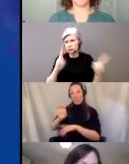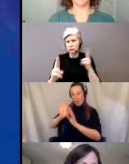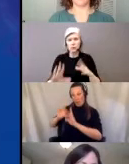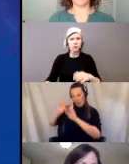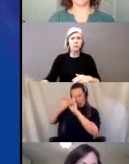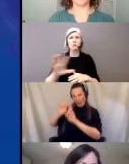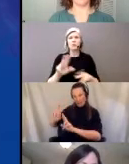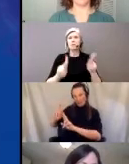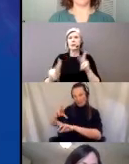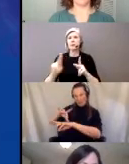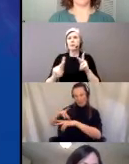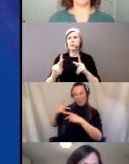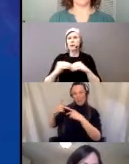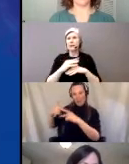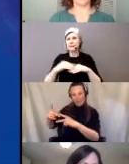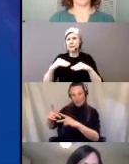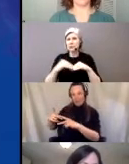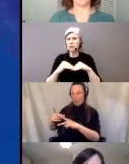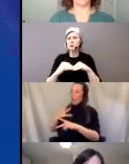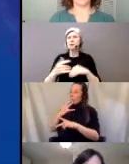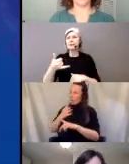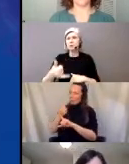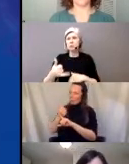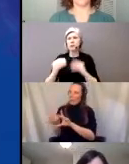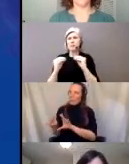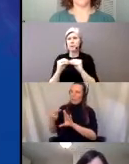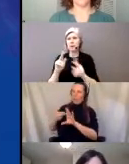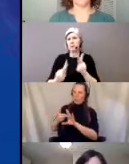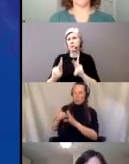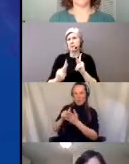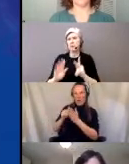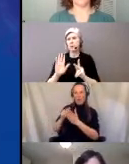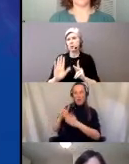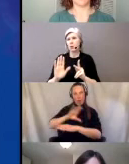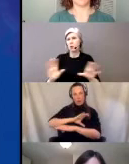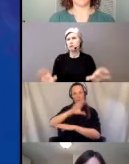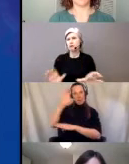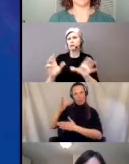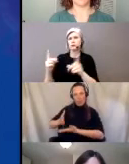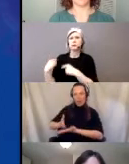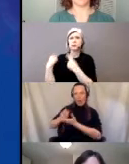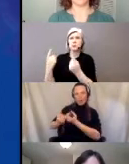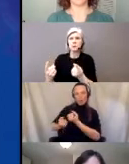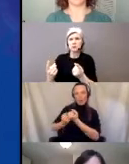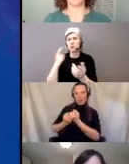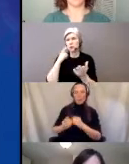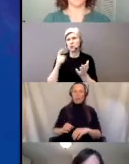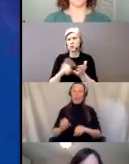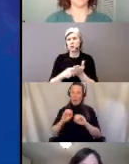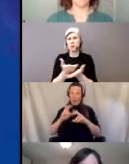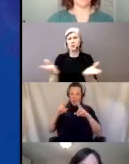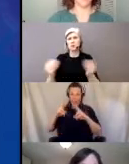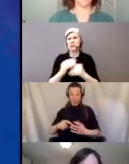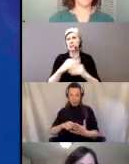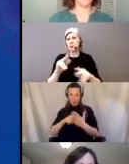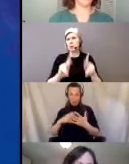peuples Inuits et Métis pour la précieuse contribution qu'ils ont apportée et apportent encore à notre pays. La recherche démontre que les